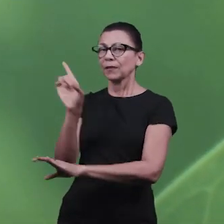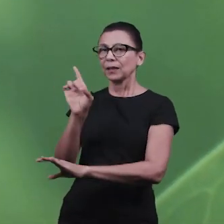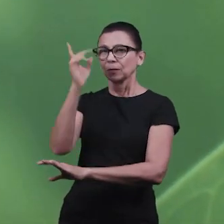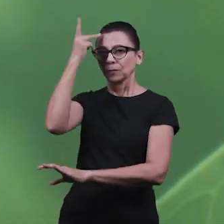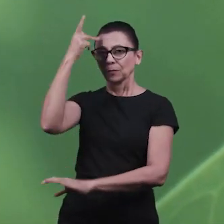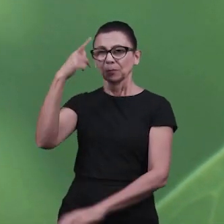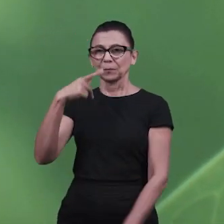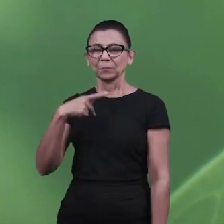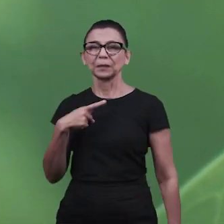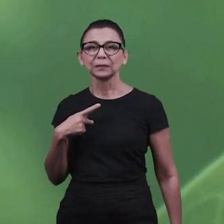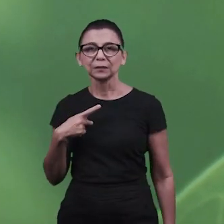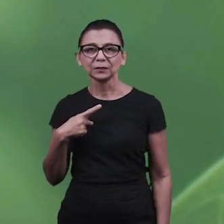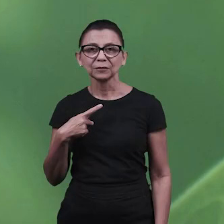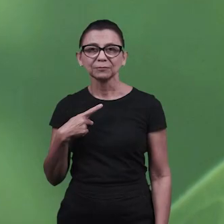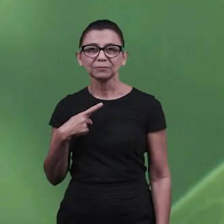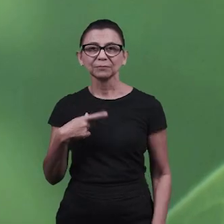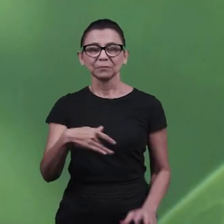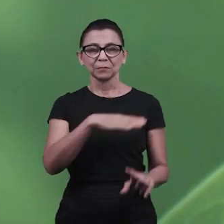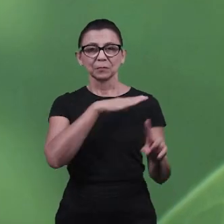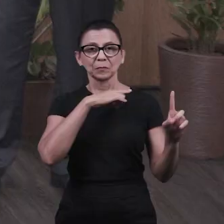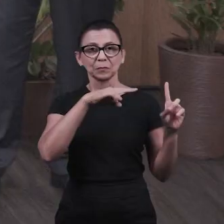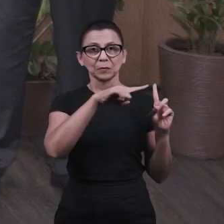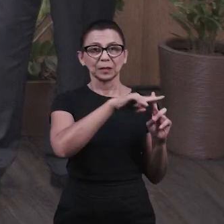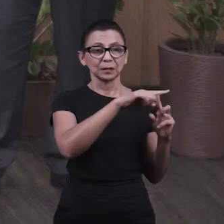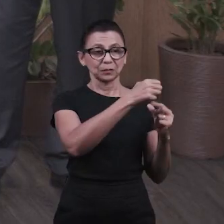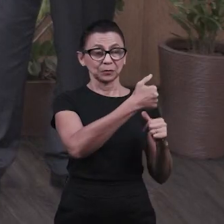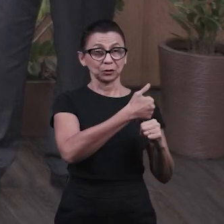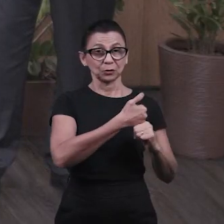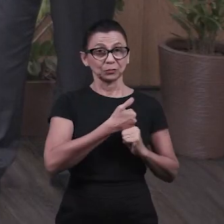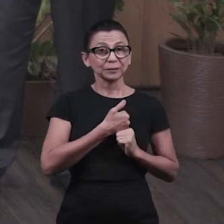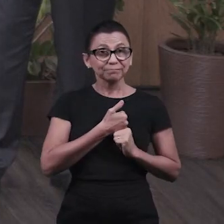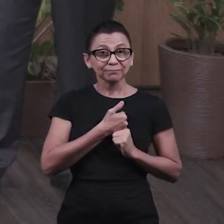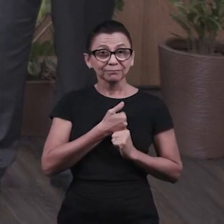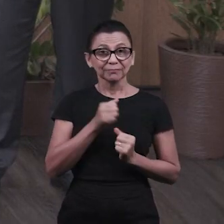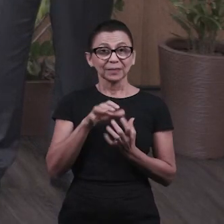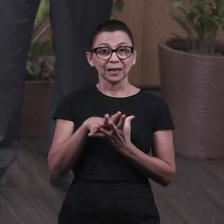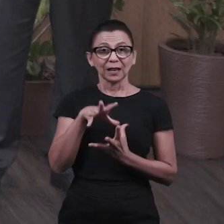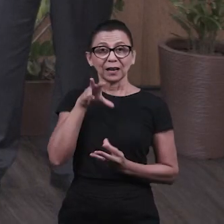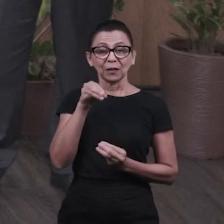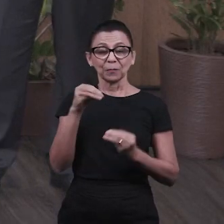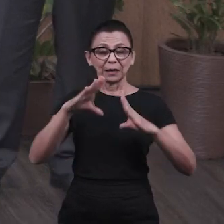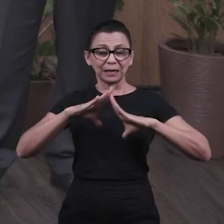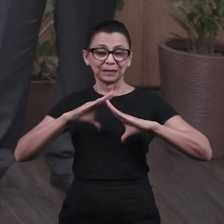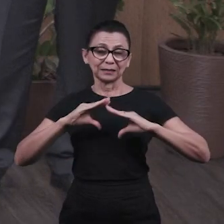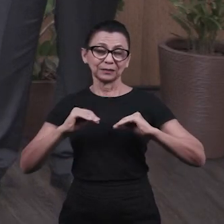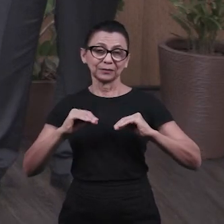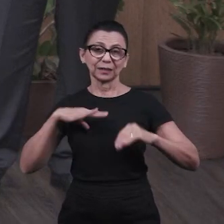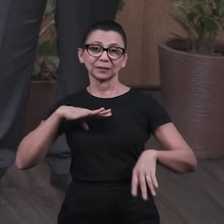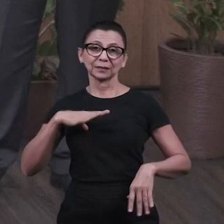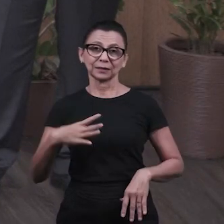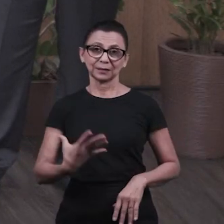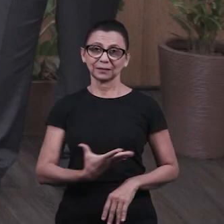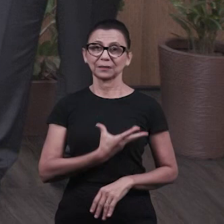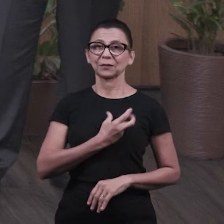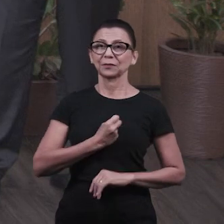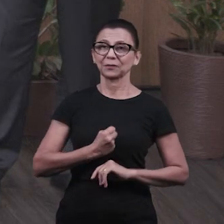véritable aliment pour l'âme de l'homme, à travers sa parole révélée